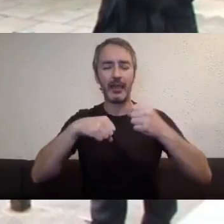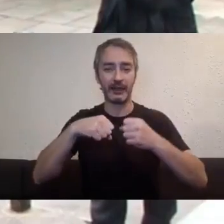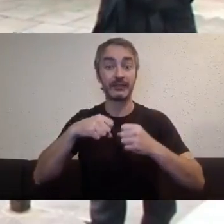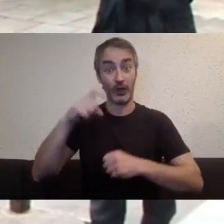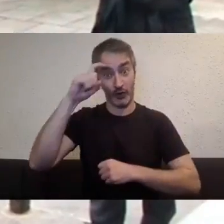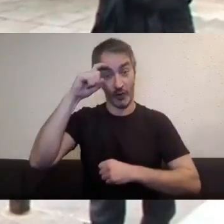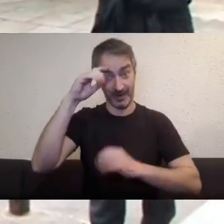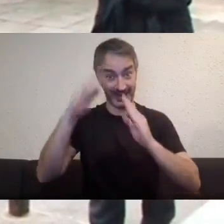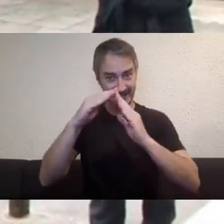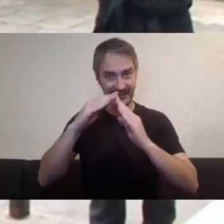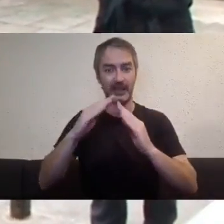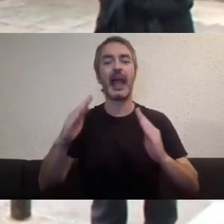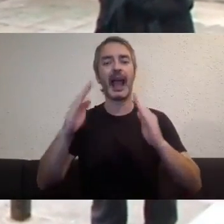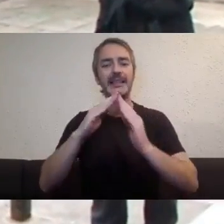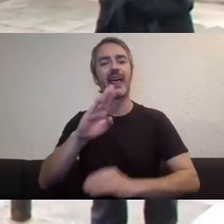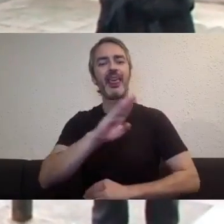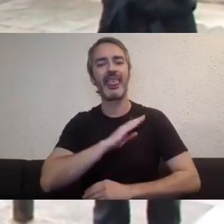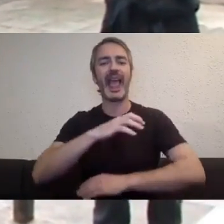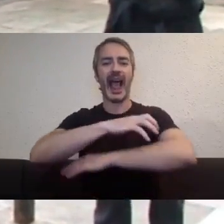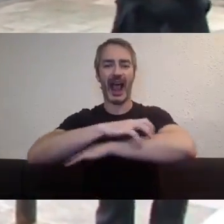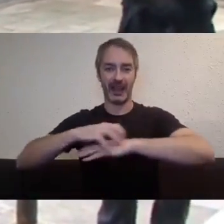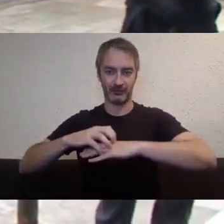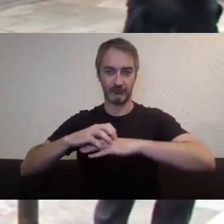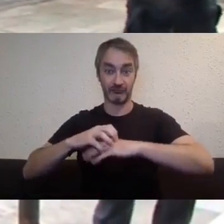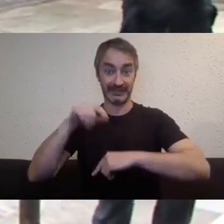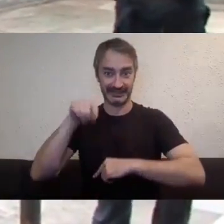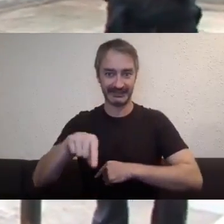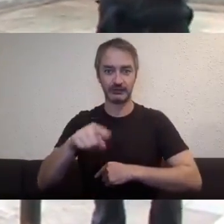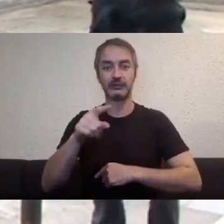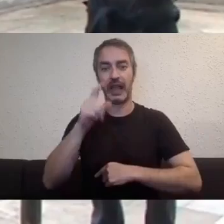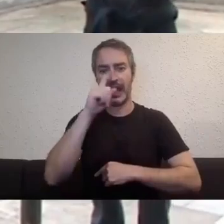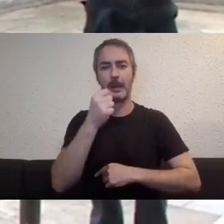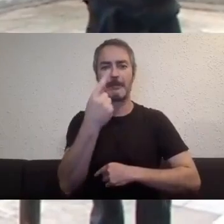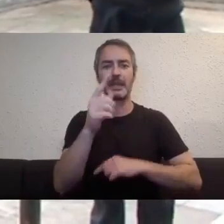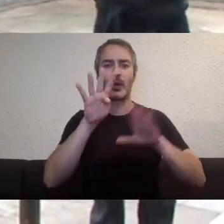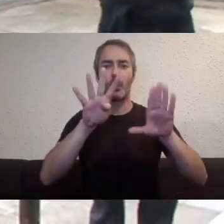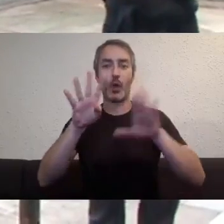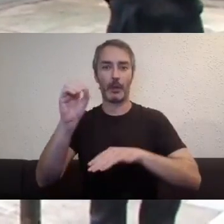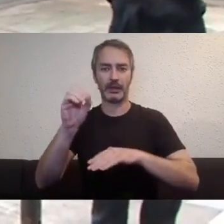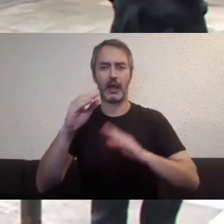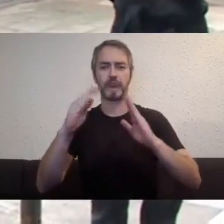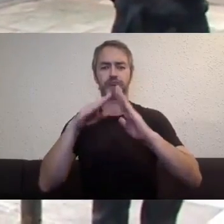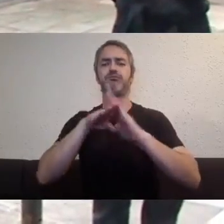los Gatos, que aquesta es va ocupar l'any 90.